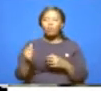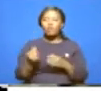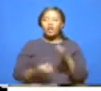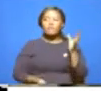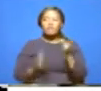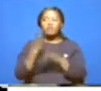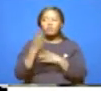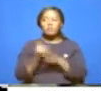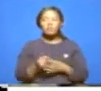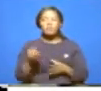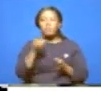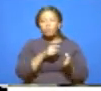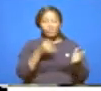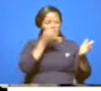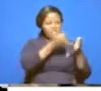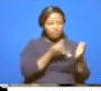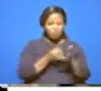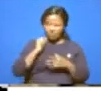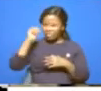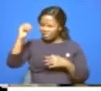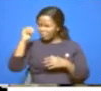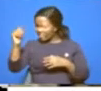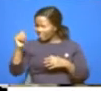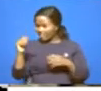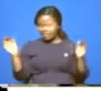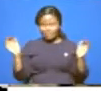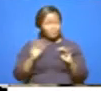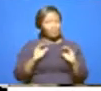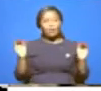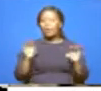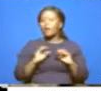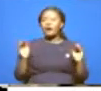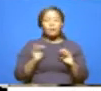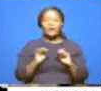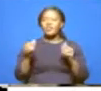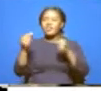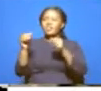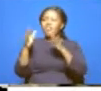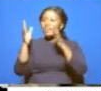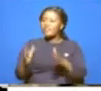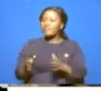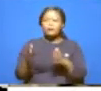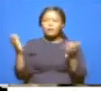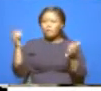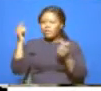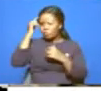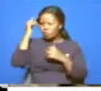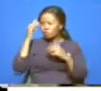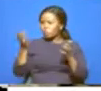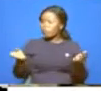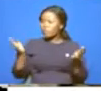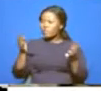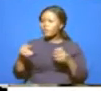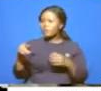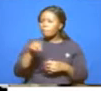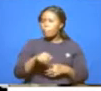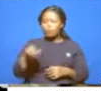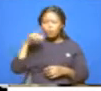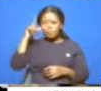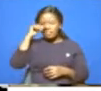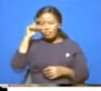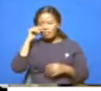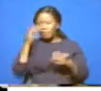kwa siasa yoyote. Mtu yoyote asijitokeze akasema ati Mombasa Cement